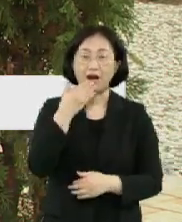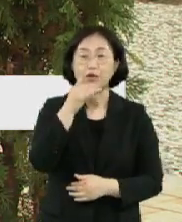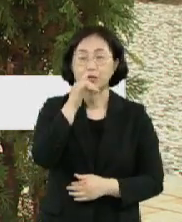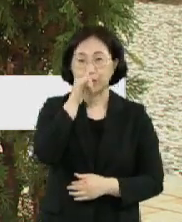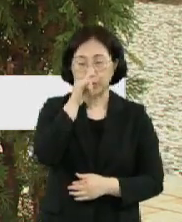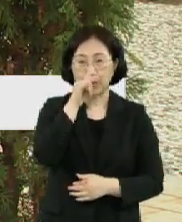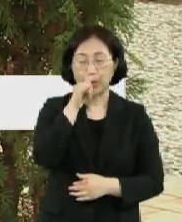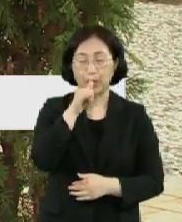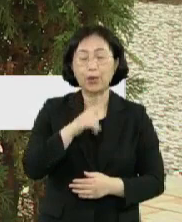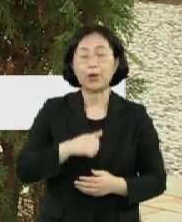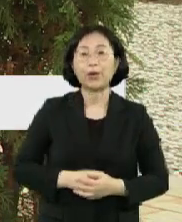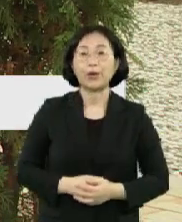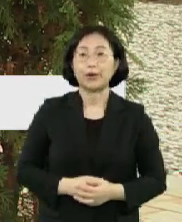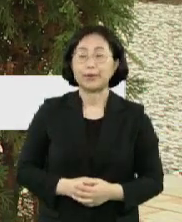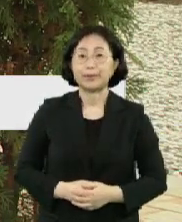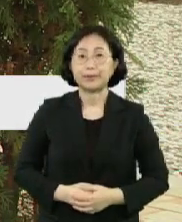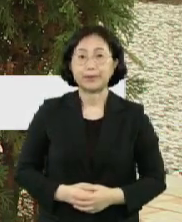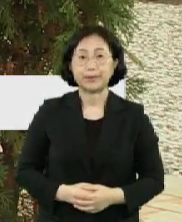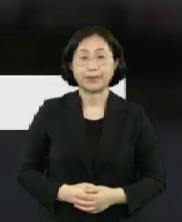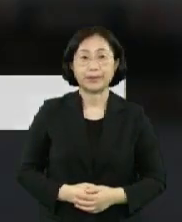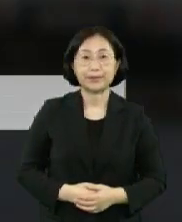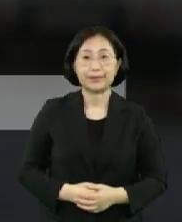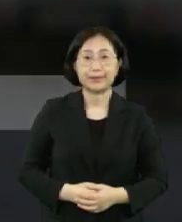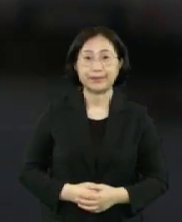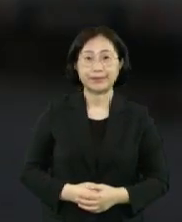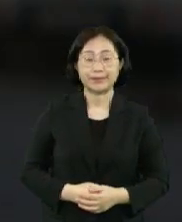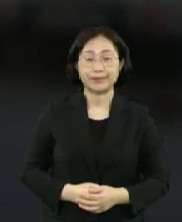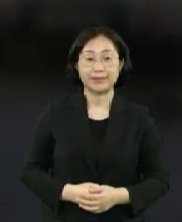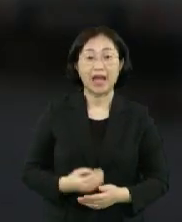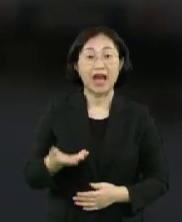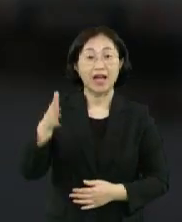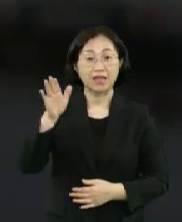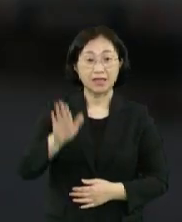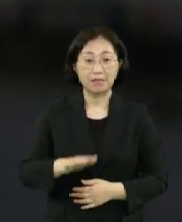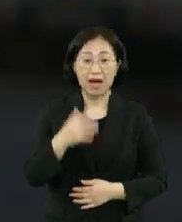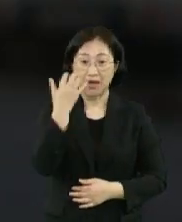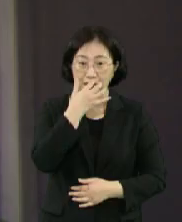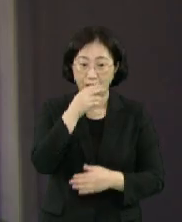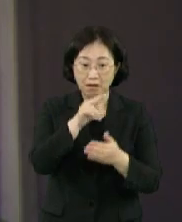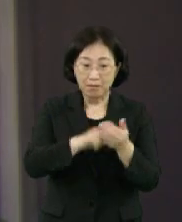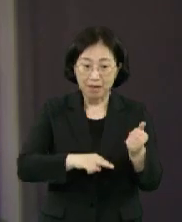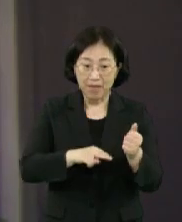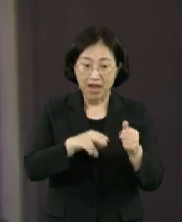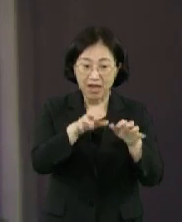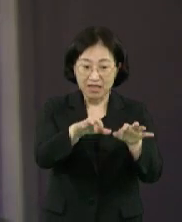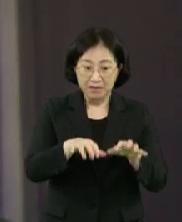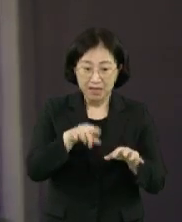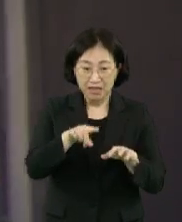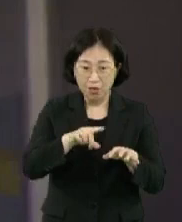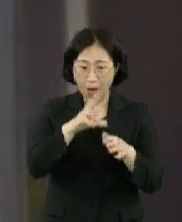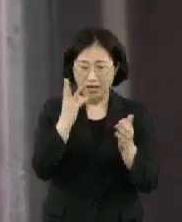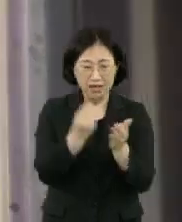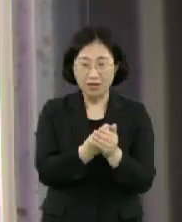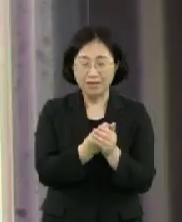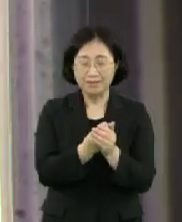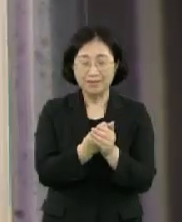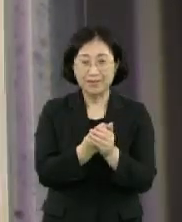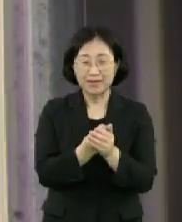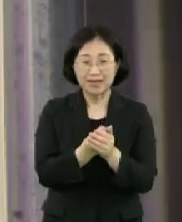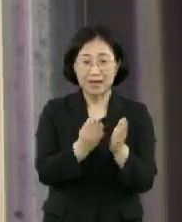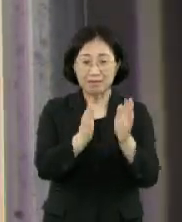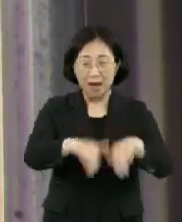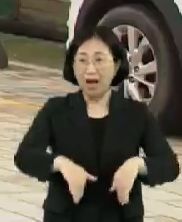있게 됐다라는 것 자체가 너무 잘 된 것 같아요. 하지만 성매매 집결지의 완전 폐쇄까지는 적잖은